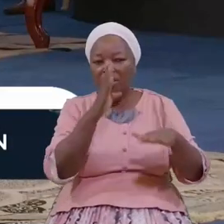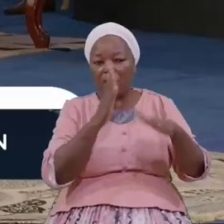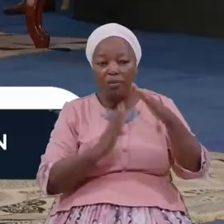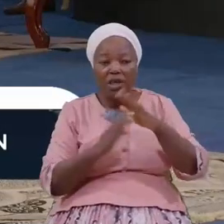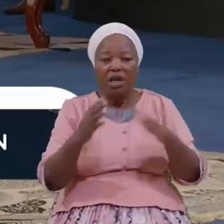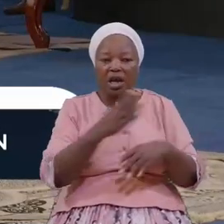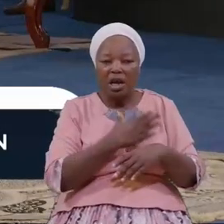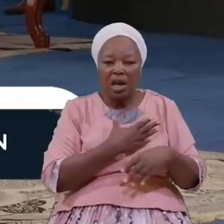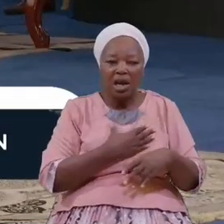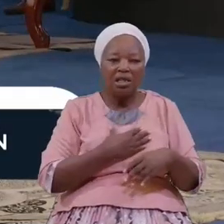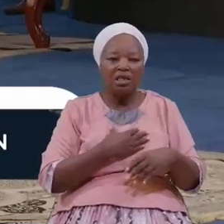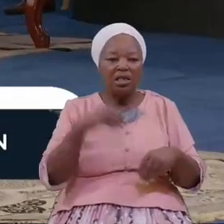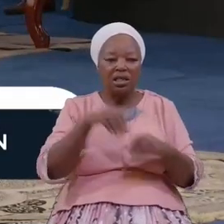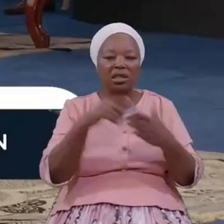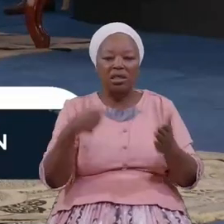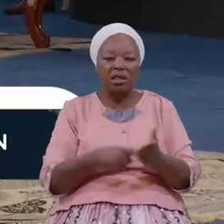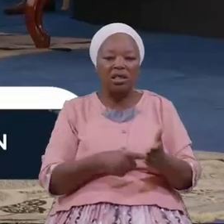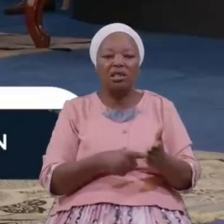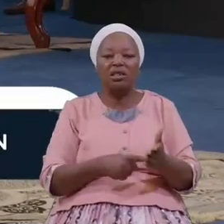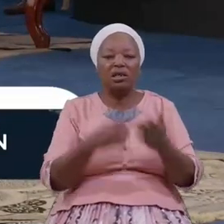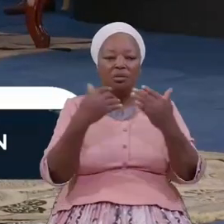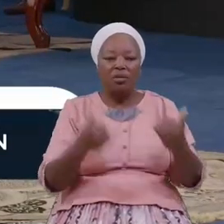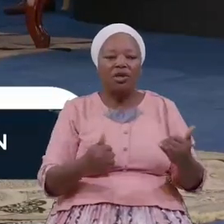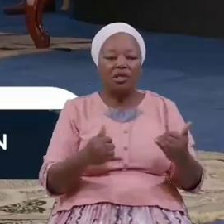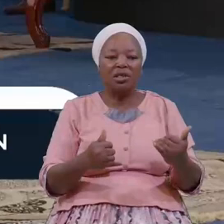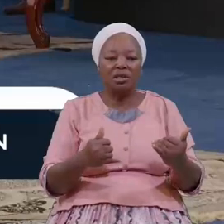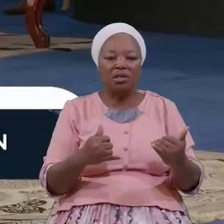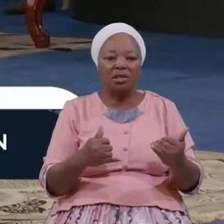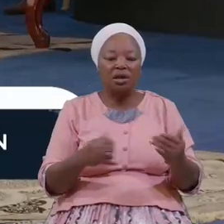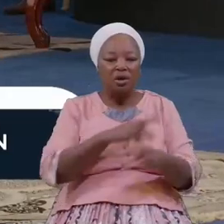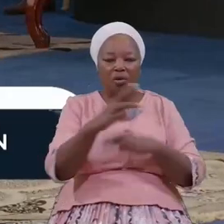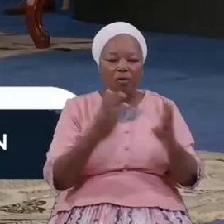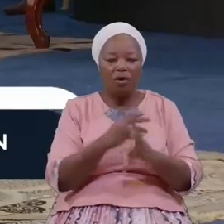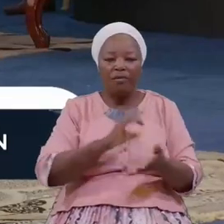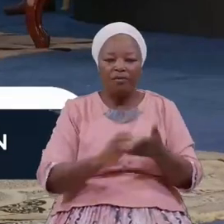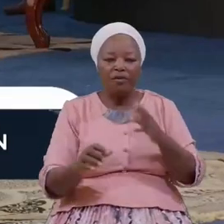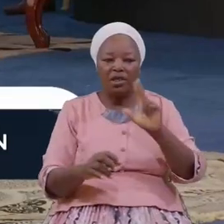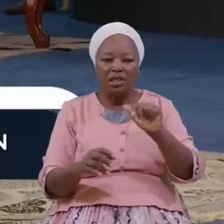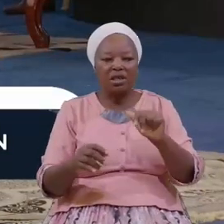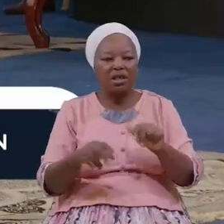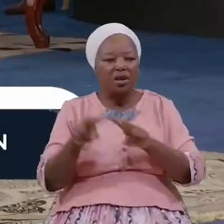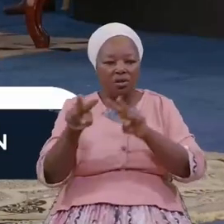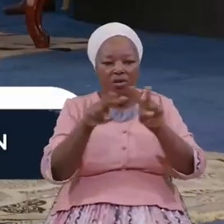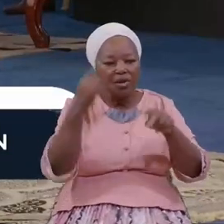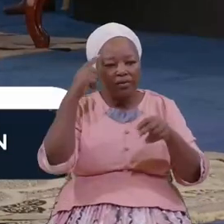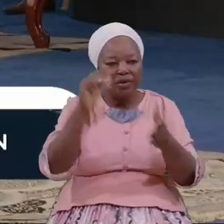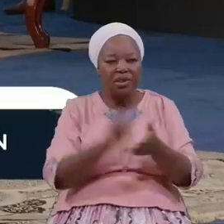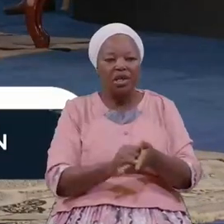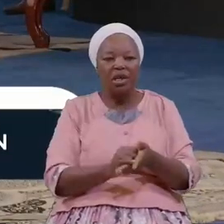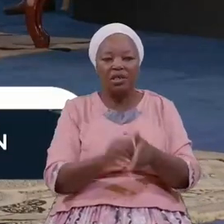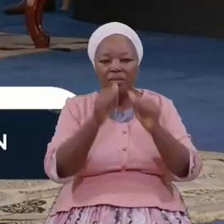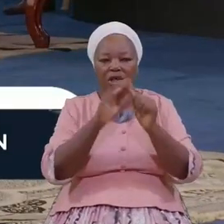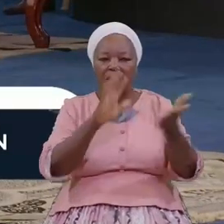la justice et la piété. 13 dit, en attendant la bienheureuse